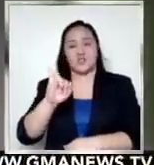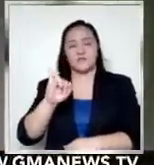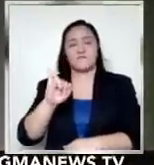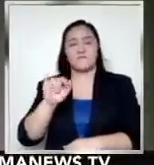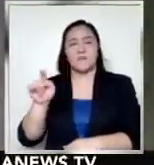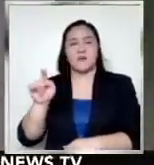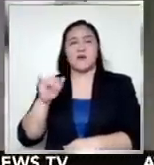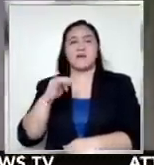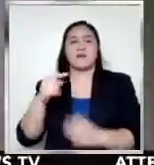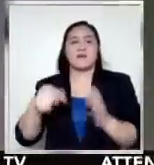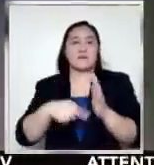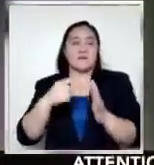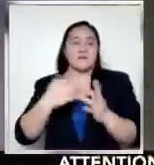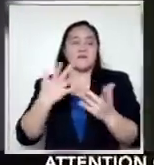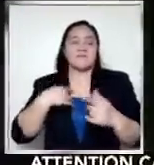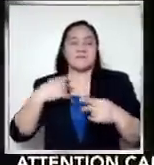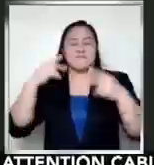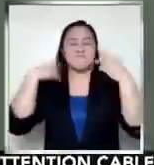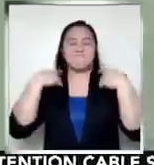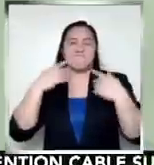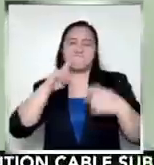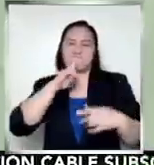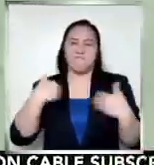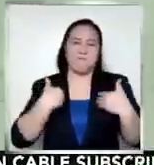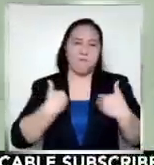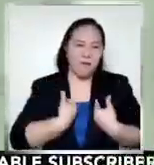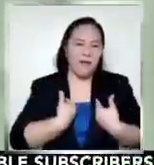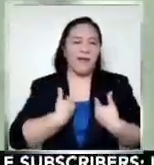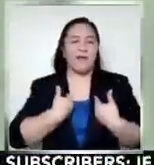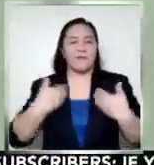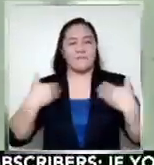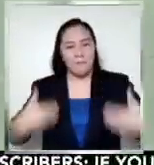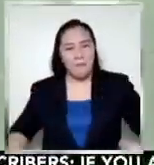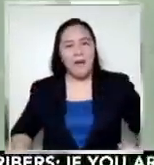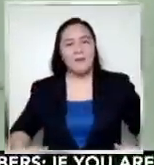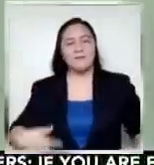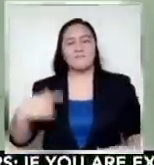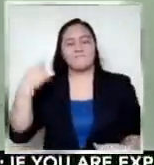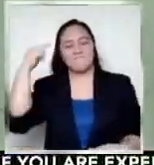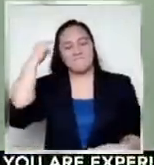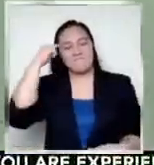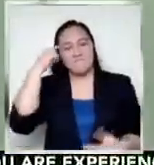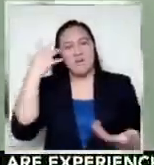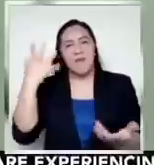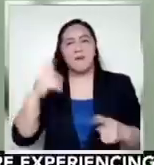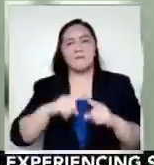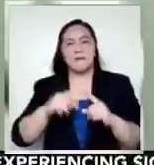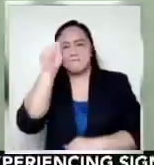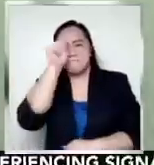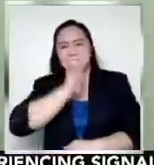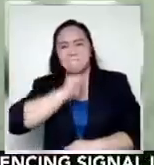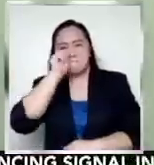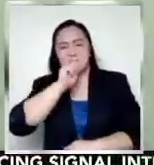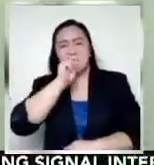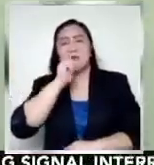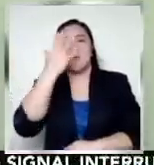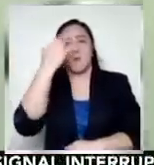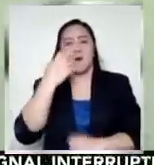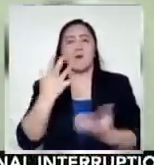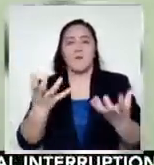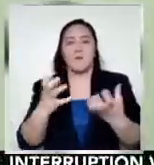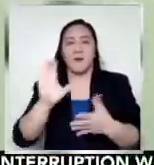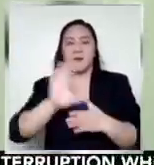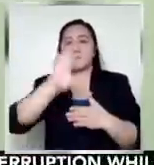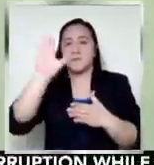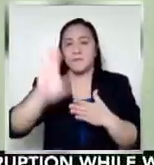katawan pagkatapos ng mga klase. Pero kailangan daw tiisin dahil gusto niyang makatapos ng pag-aaral at